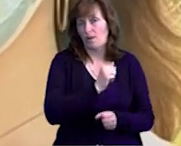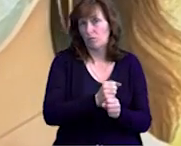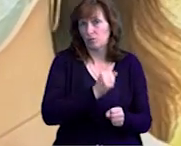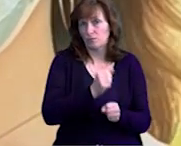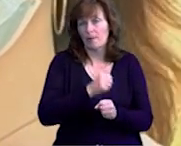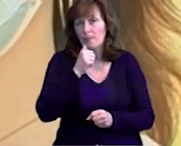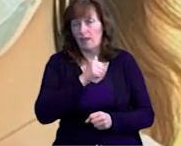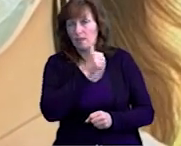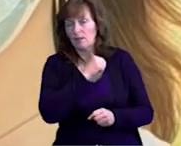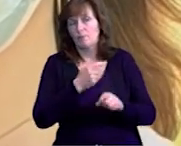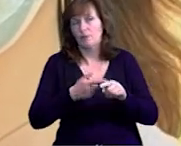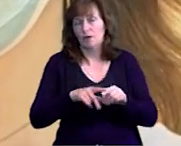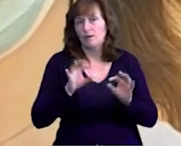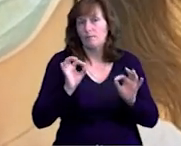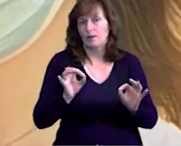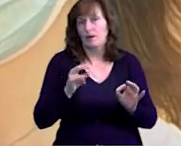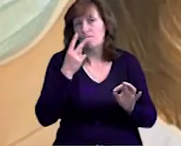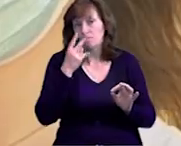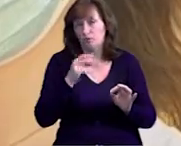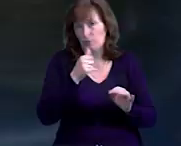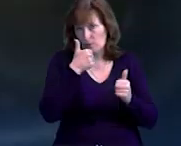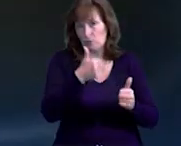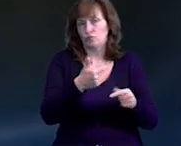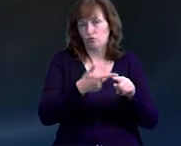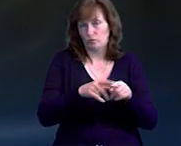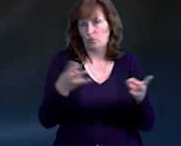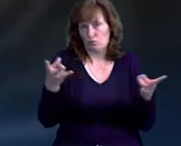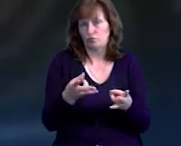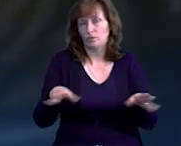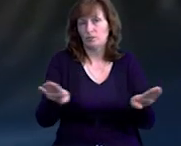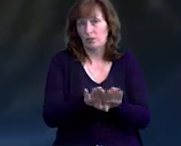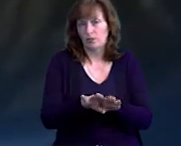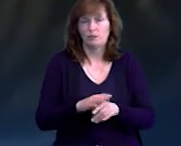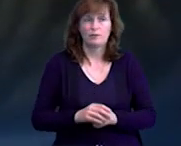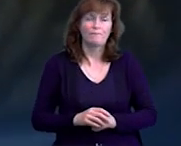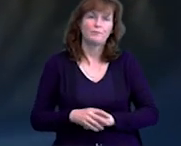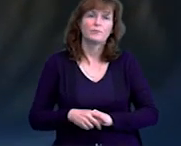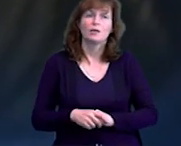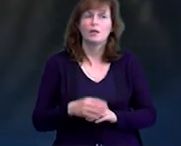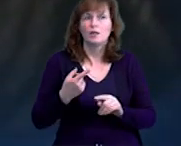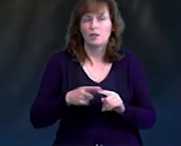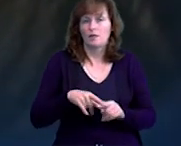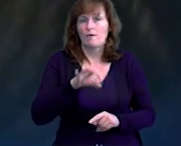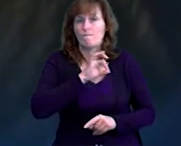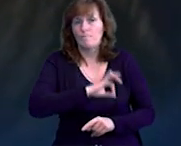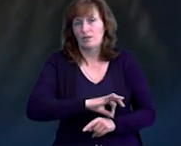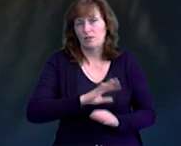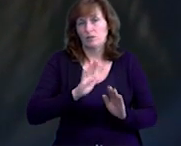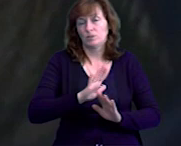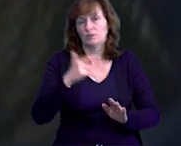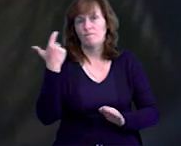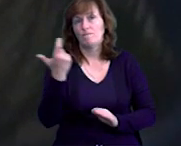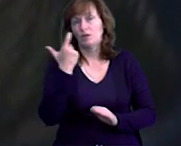працював на нелегалів, вважає, правильно було, коли їх закрили. Та каже, досі лишаються ті, що працюють нелегально. І це вигідно не